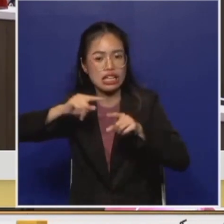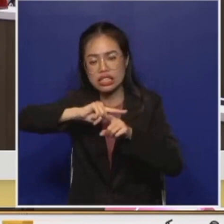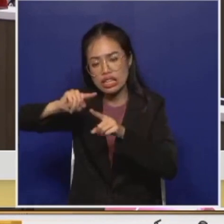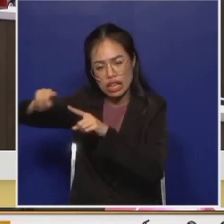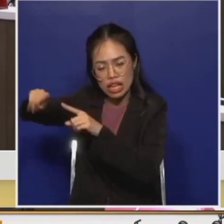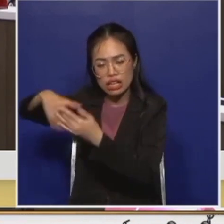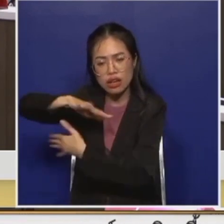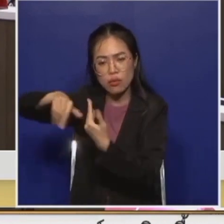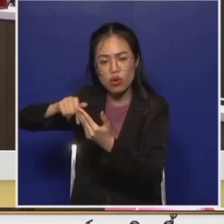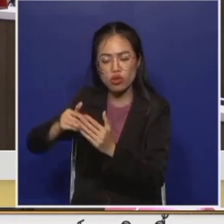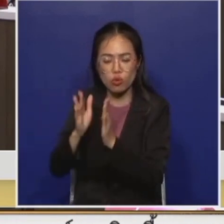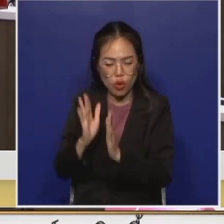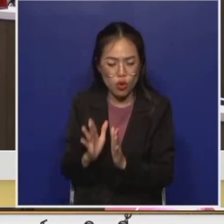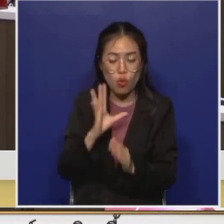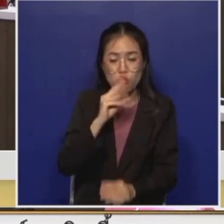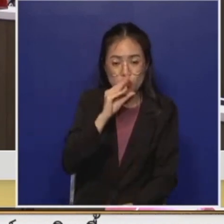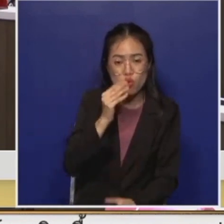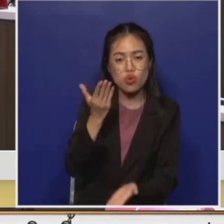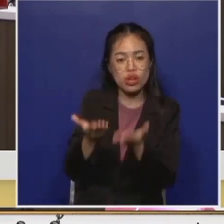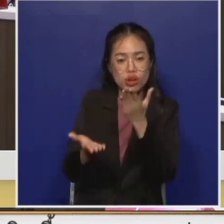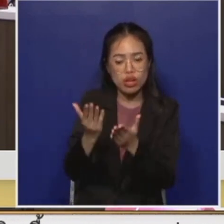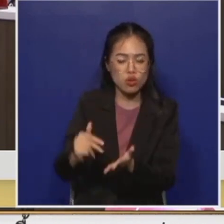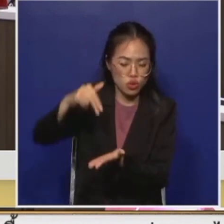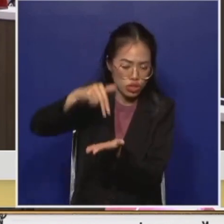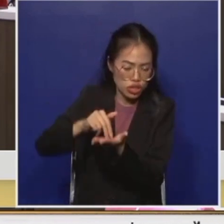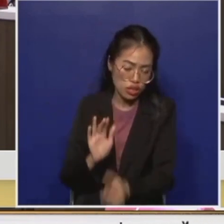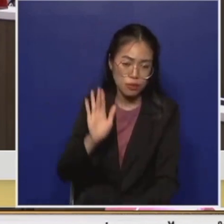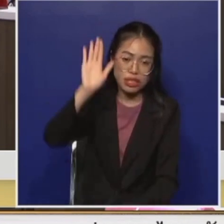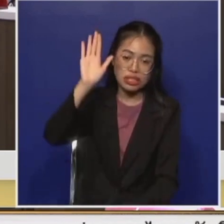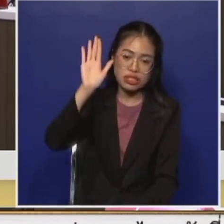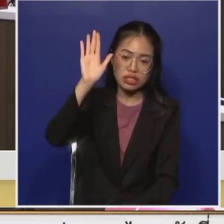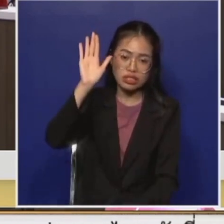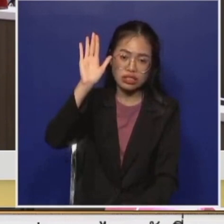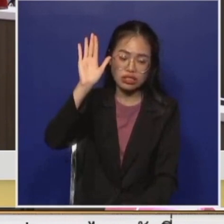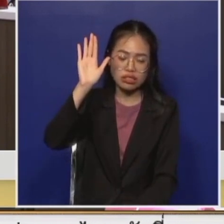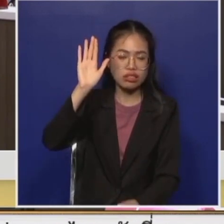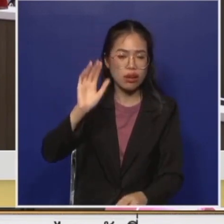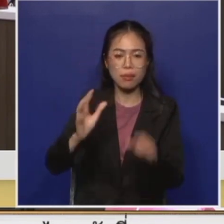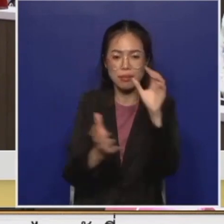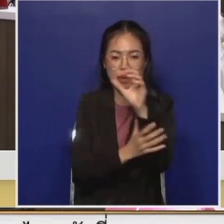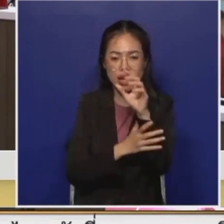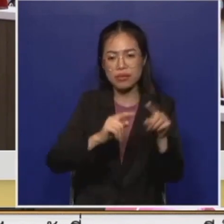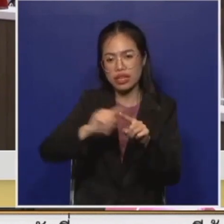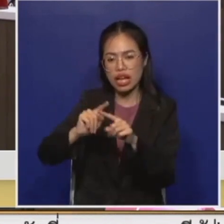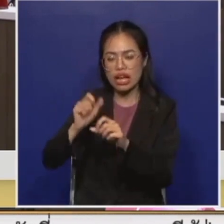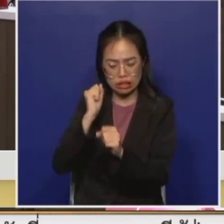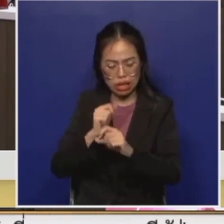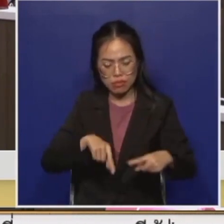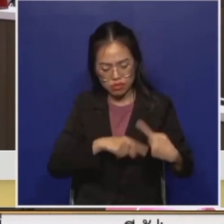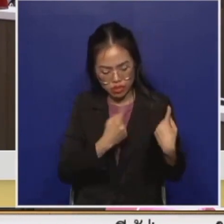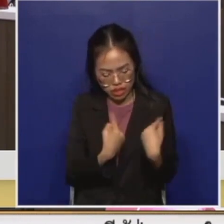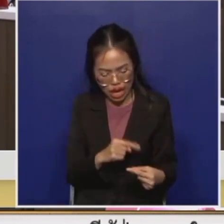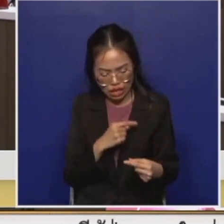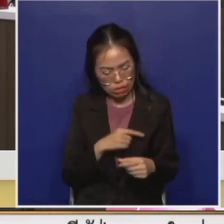ผู้อภิบรายหรือผู้ที่ลกขึมาทักทวงเข้ามาครับร้ressesทำด้วยใจสุดจ TürBr